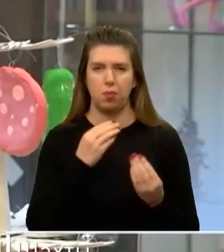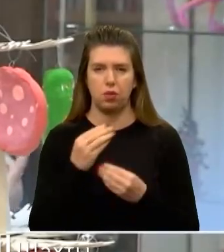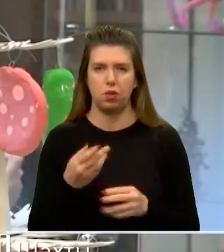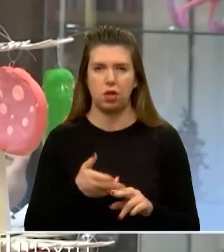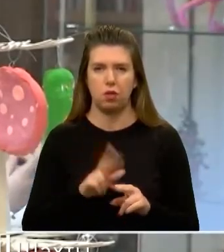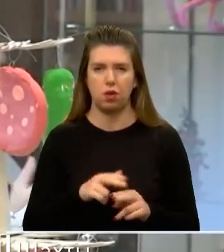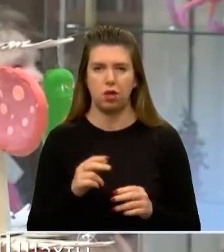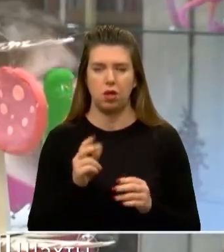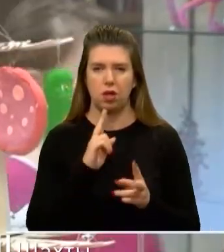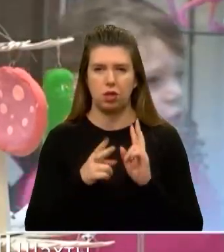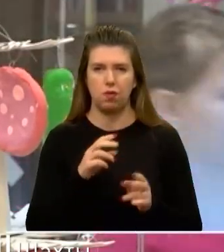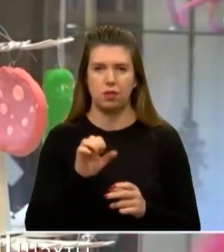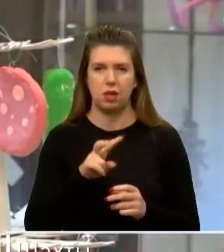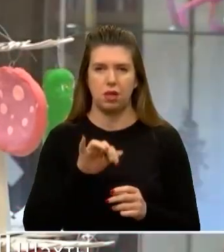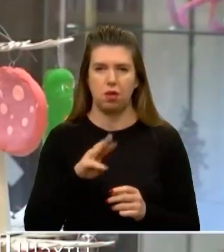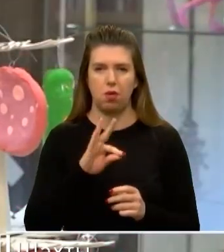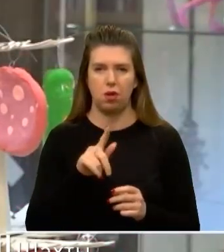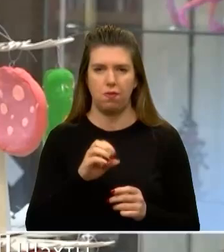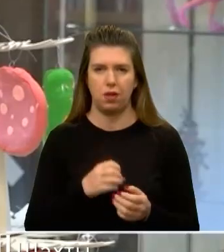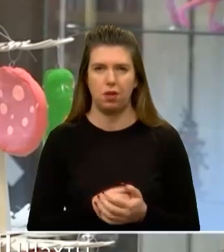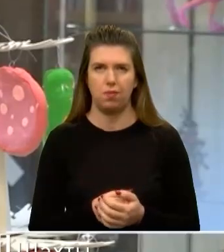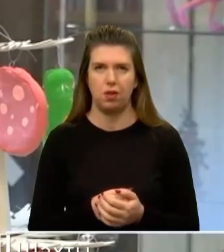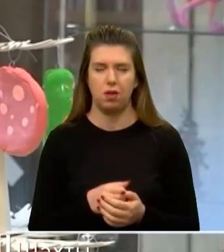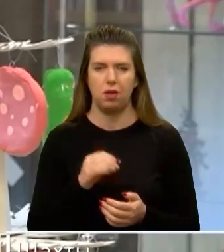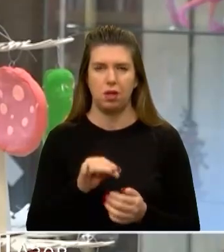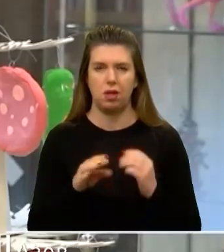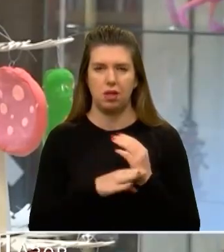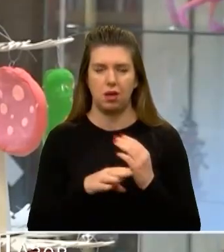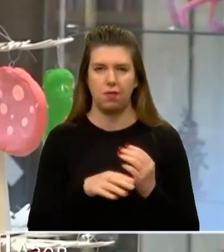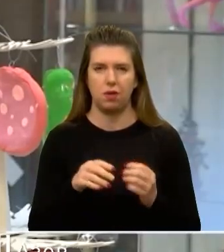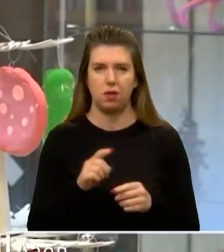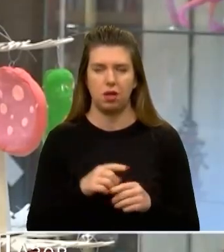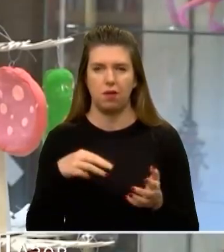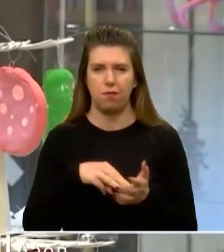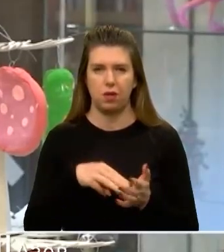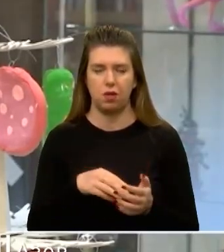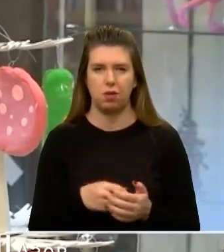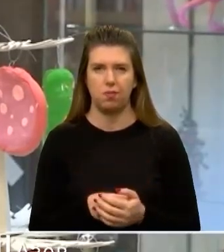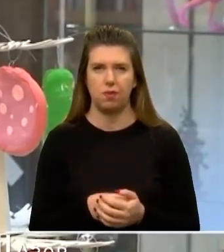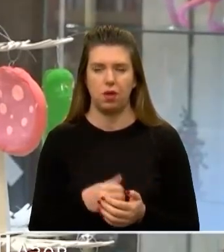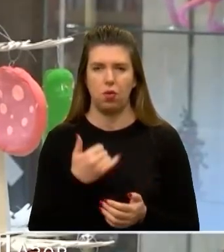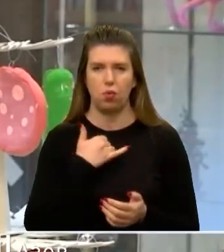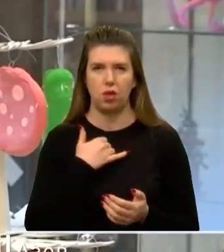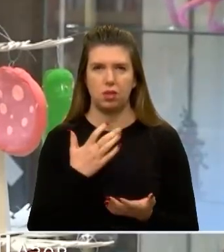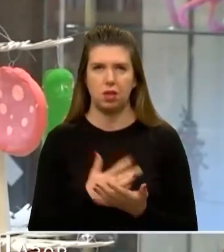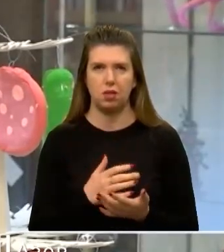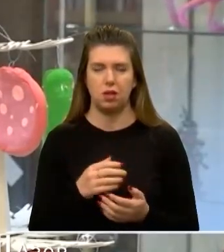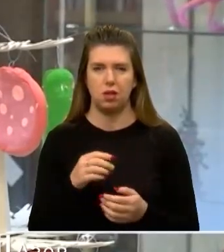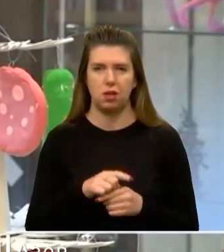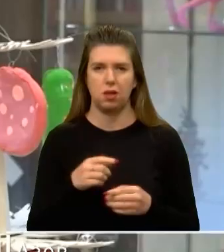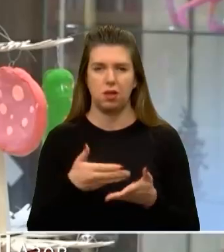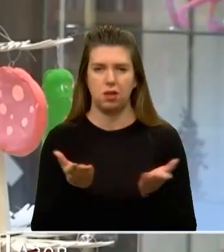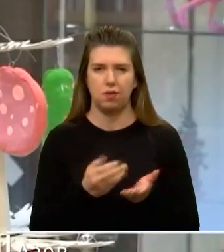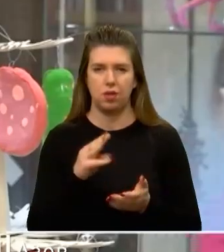из которых готовится традиционно салат Оливье А и ствол дерево из деревянных вилок в основании у нас как традиционно